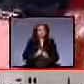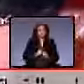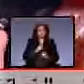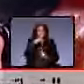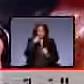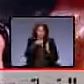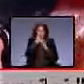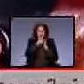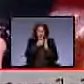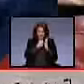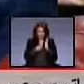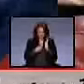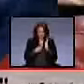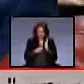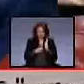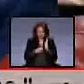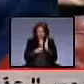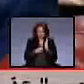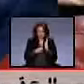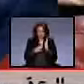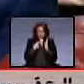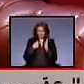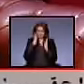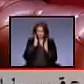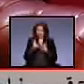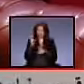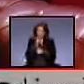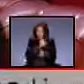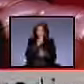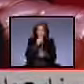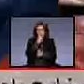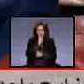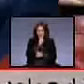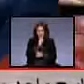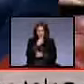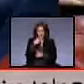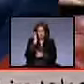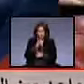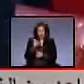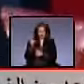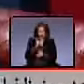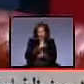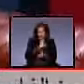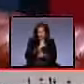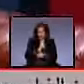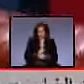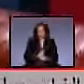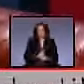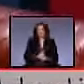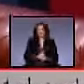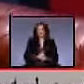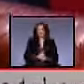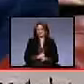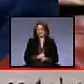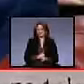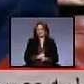ده انا ليا الشرف. اديني فرصه يعني، وممكن اخرجه لك كمان لو احمد ما عندوش مانع. وقررنا المنتج بقى هنا في نشوف قناه الحياه